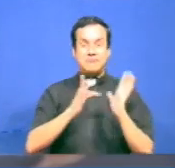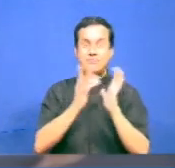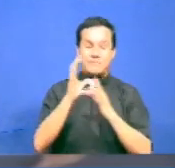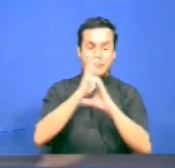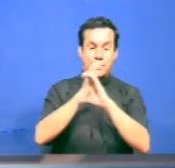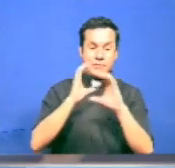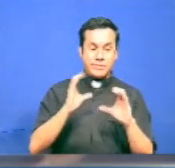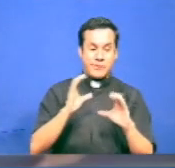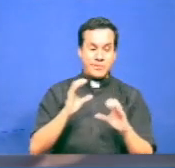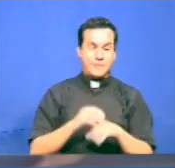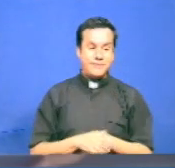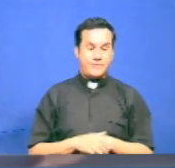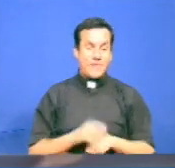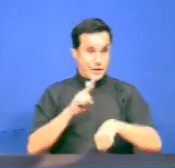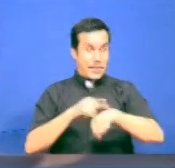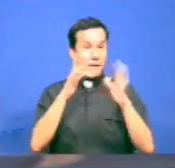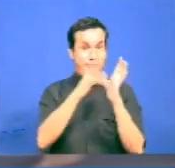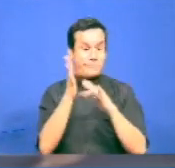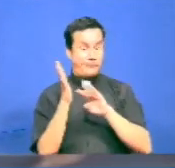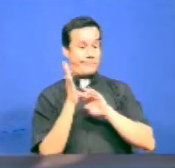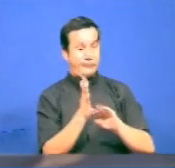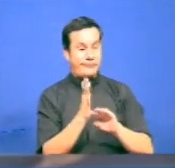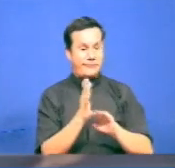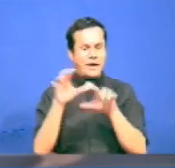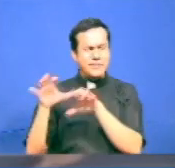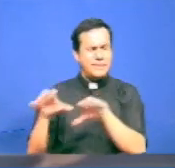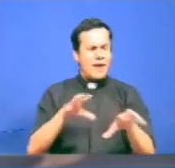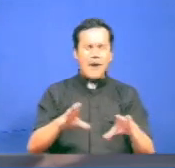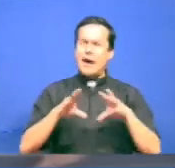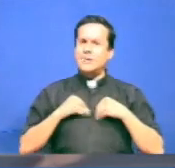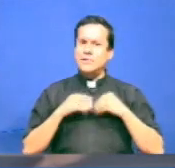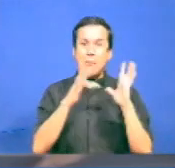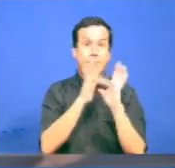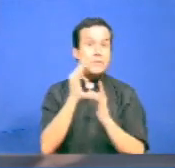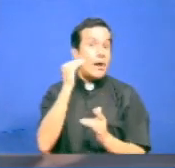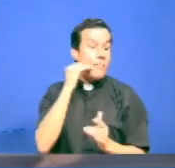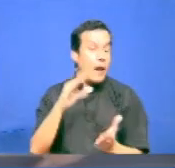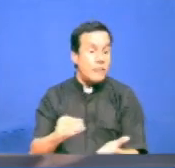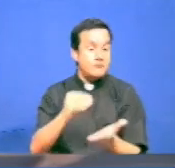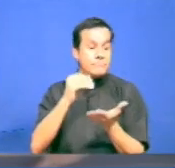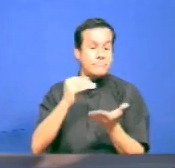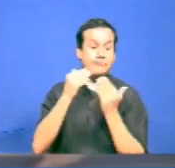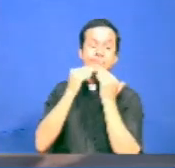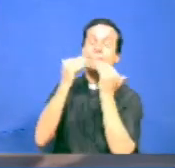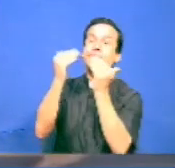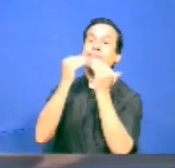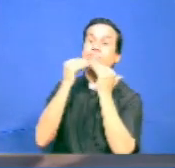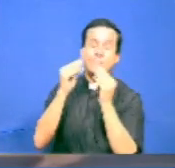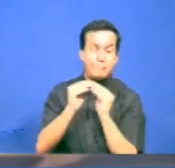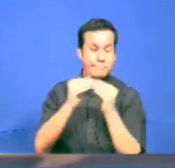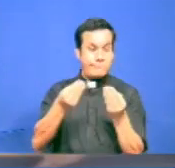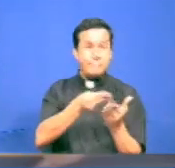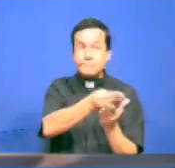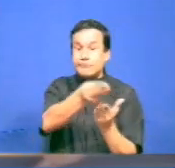Kristu. Yeye alipojitoa kwa ari yake ateswe, alitoa mkate akamshukuru,